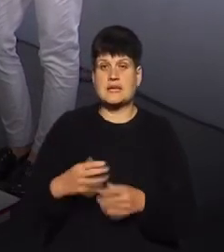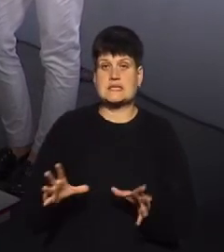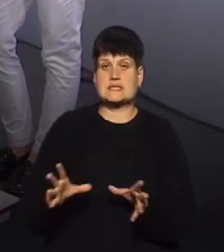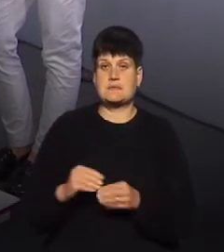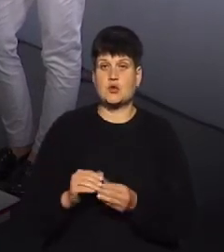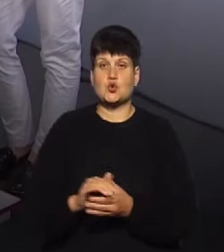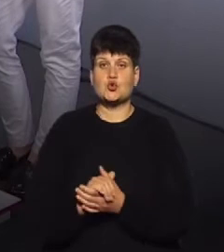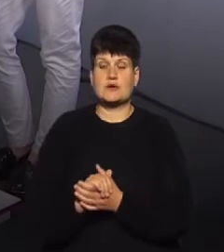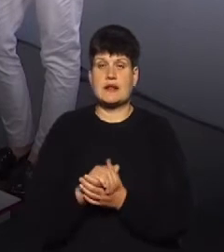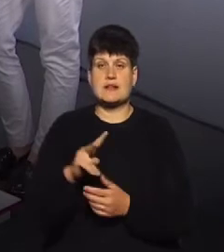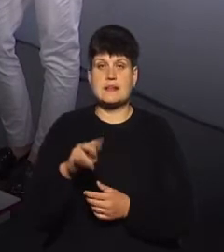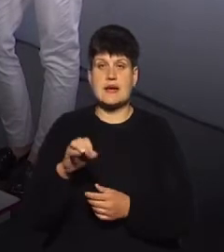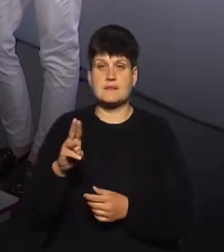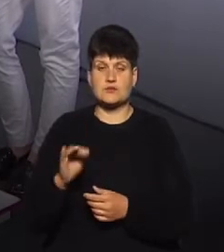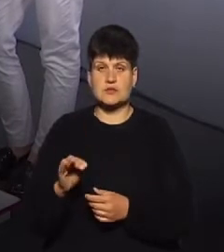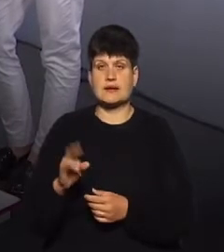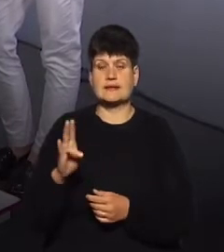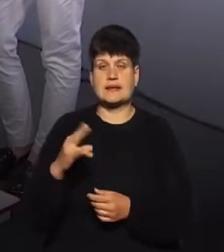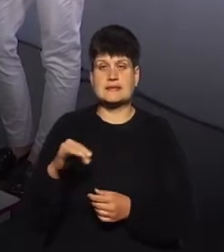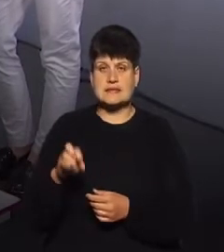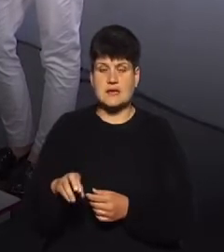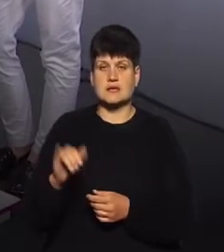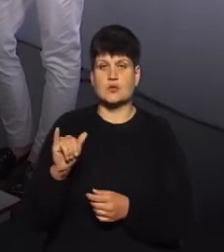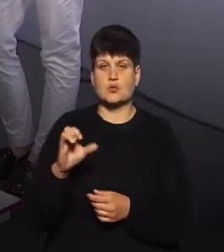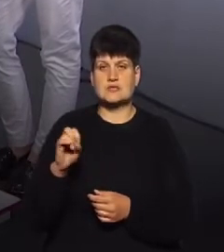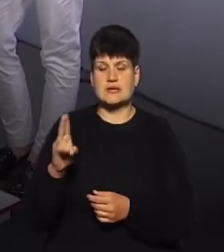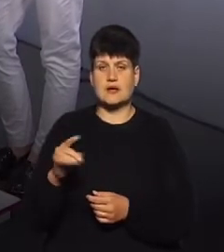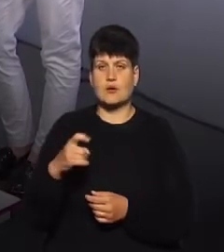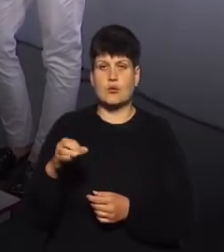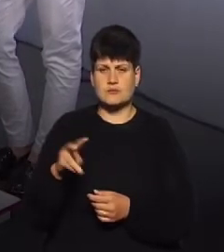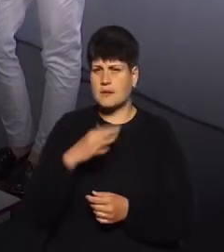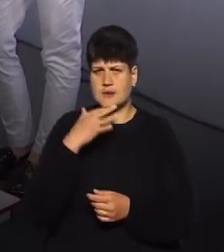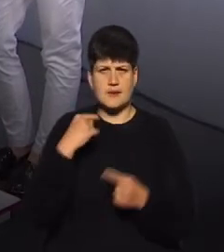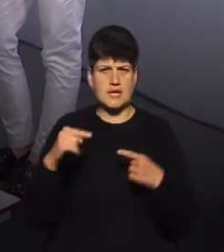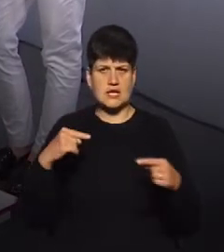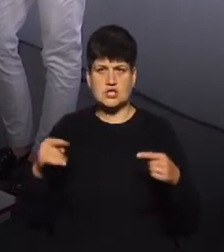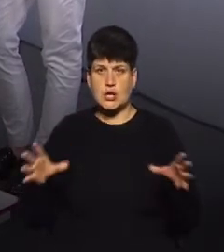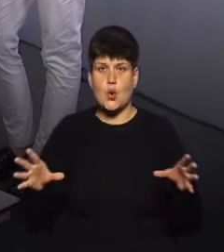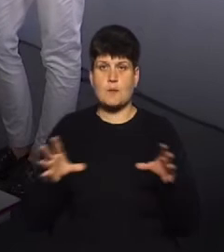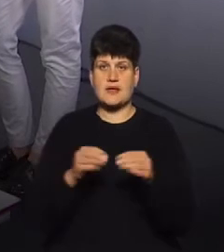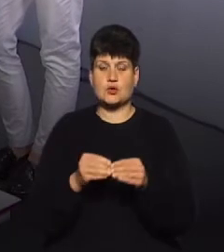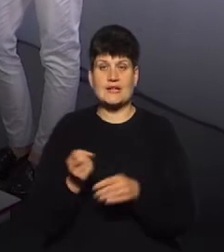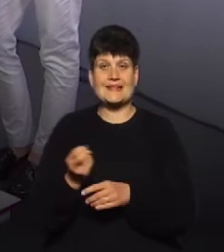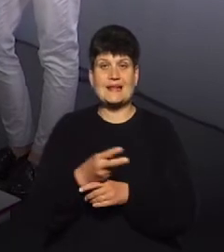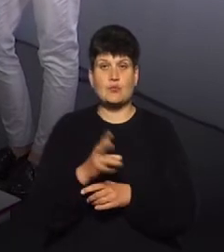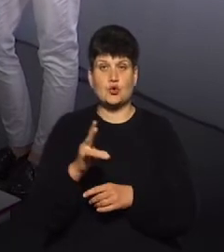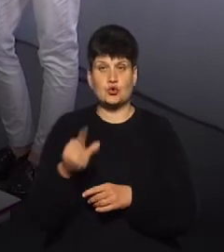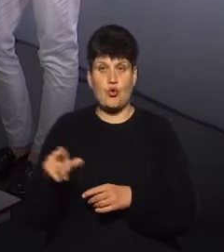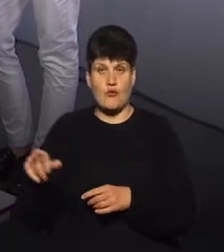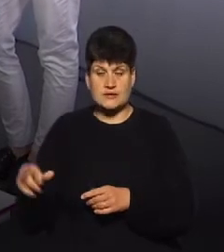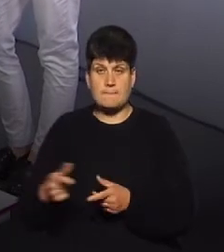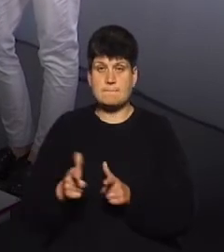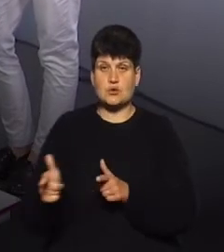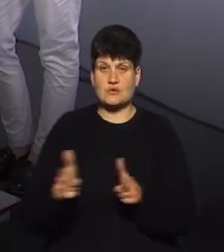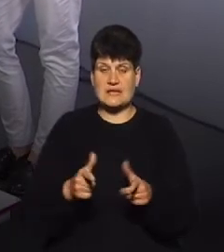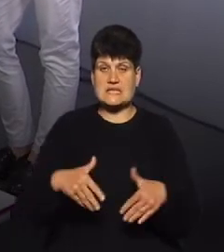Лемківщиною, Надсянням, Бойківщиною, Устриками, Холмщиною і багатьма іншими, які об'єднують депортованих, підготували якраз звернення і до президента,